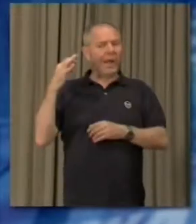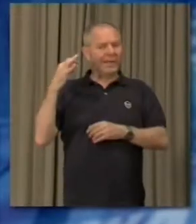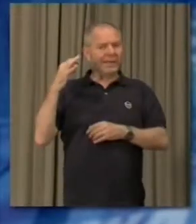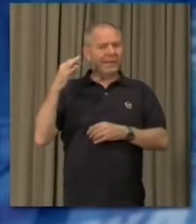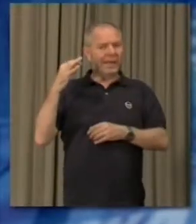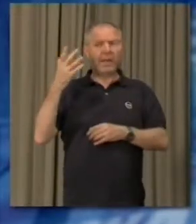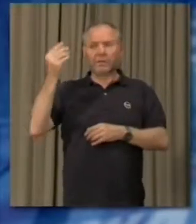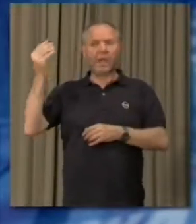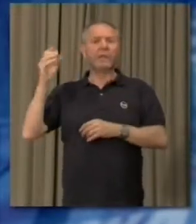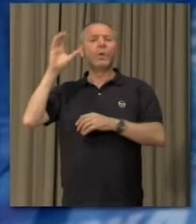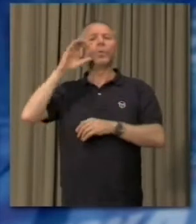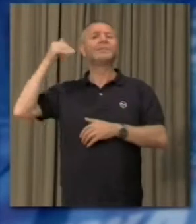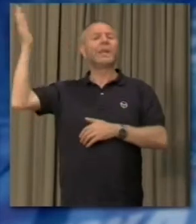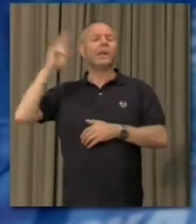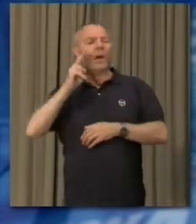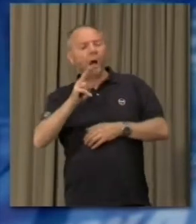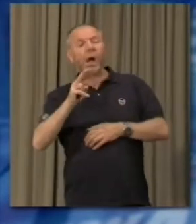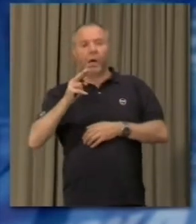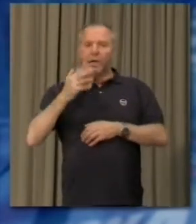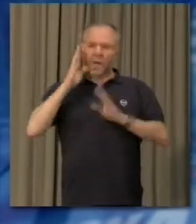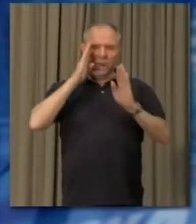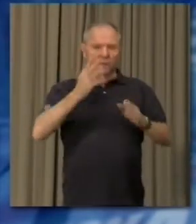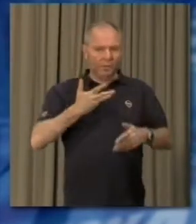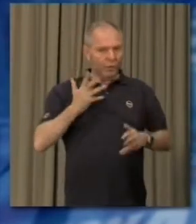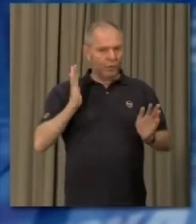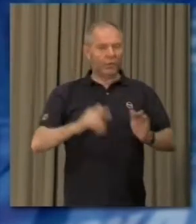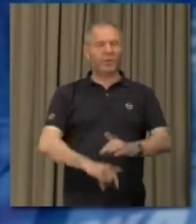quale i turisti, soprattutto stranieri, sono molto attenti.